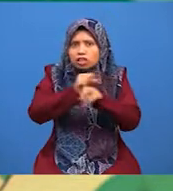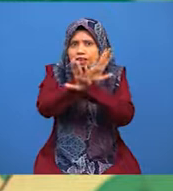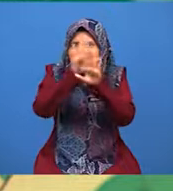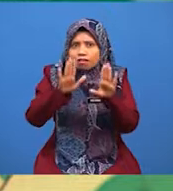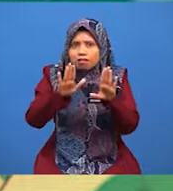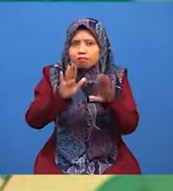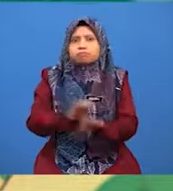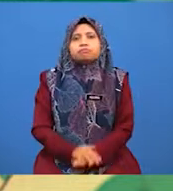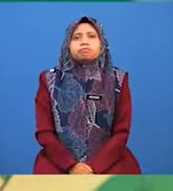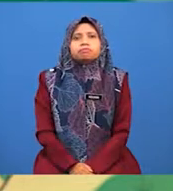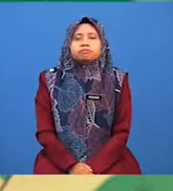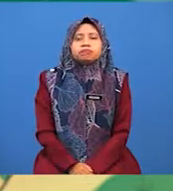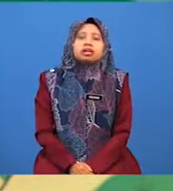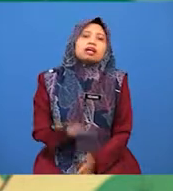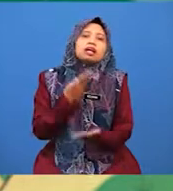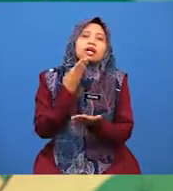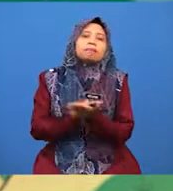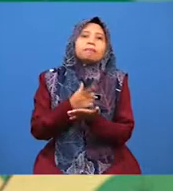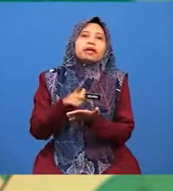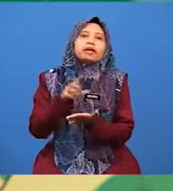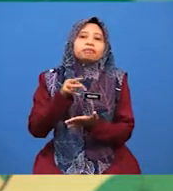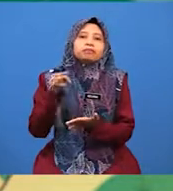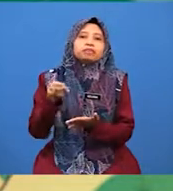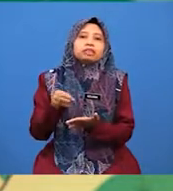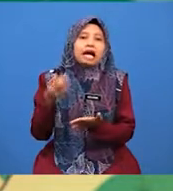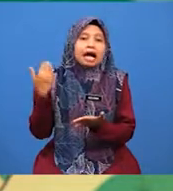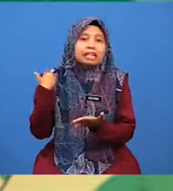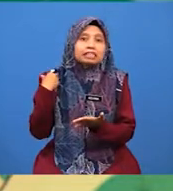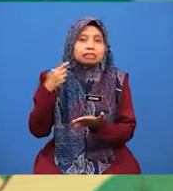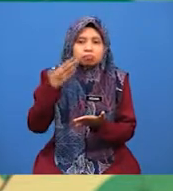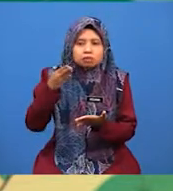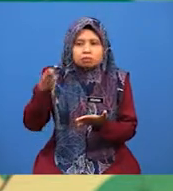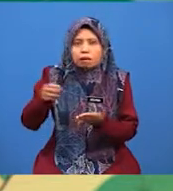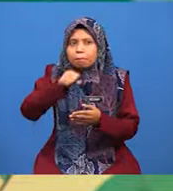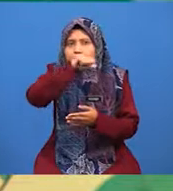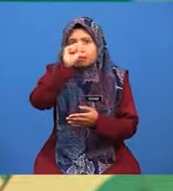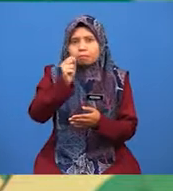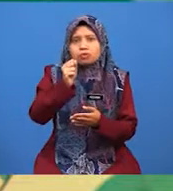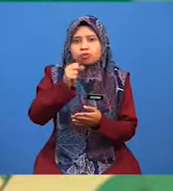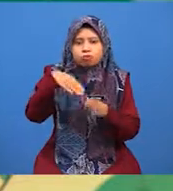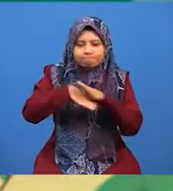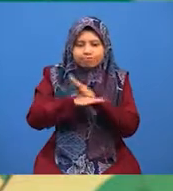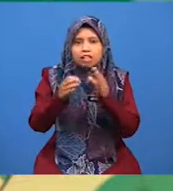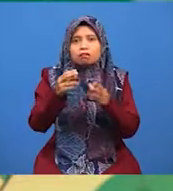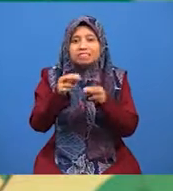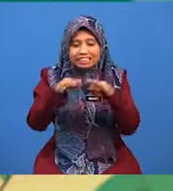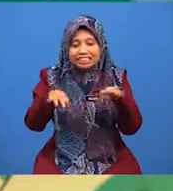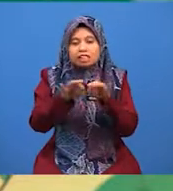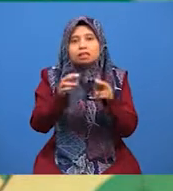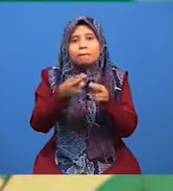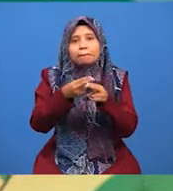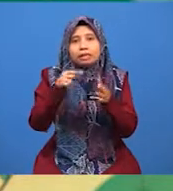menerangkannya? Baiklah murid-murid, terdapat beberapa persoalan dalam cerpen ini